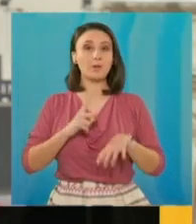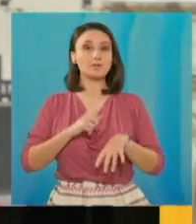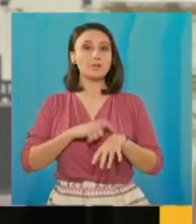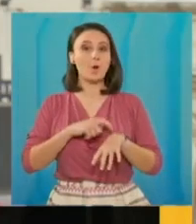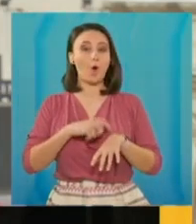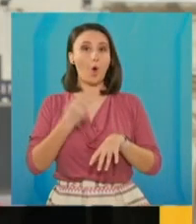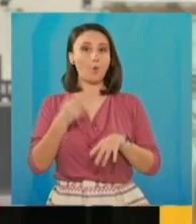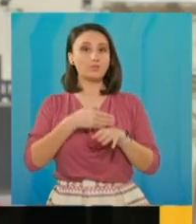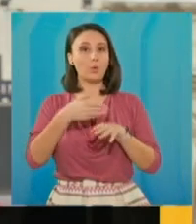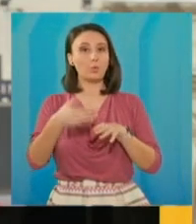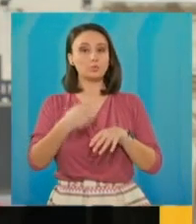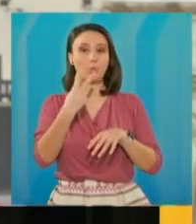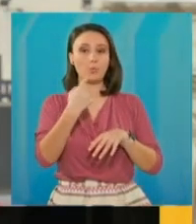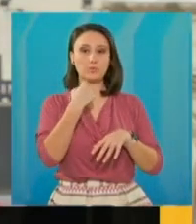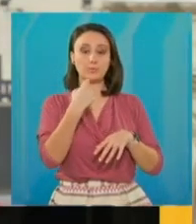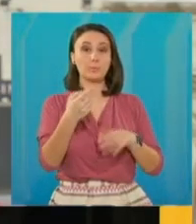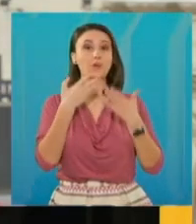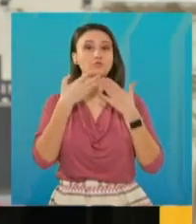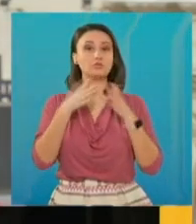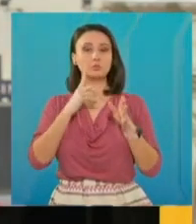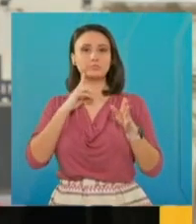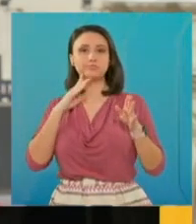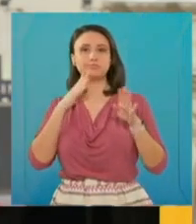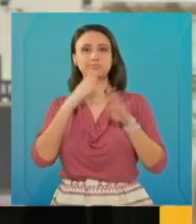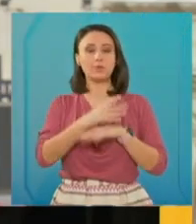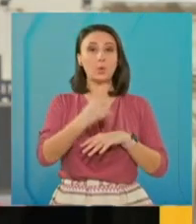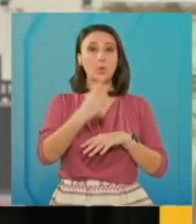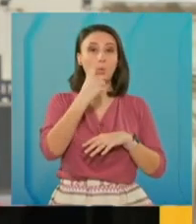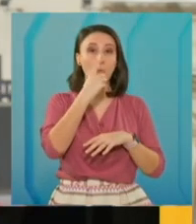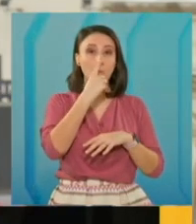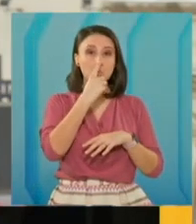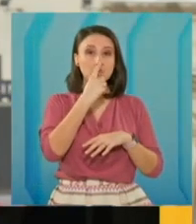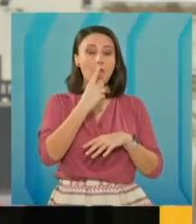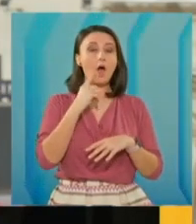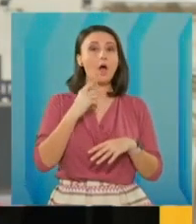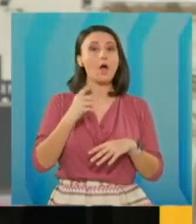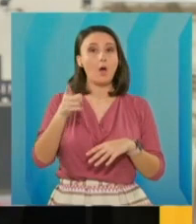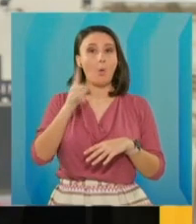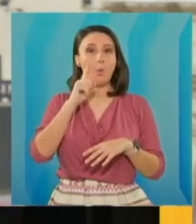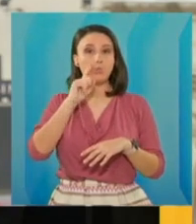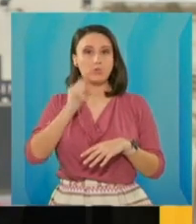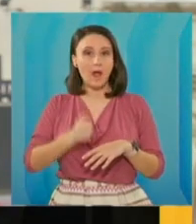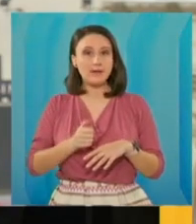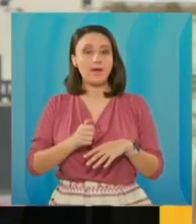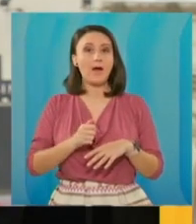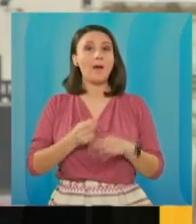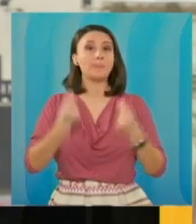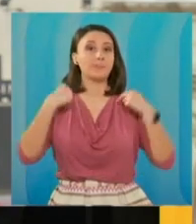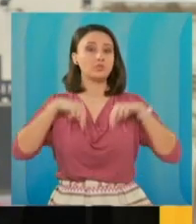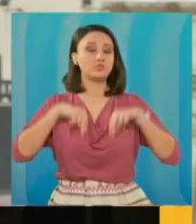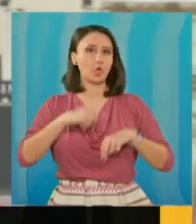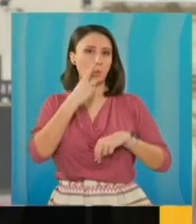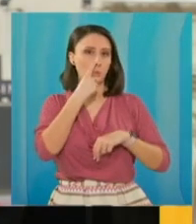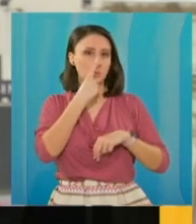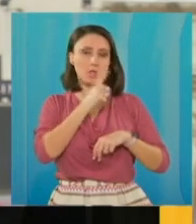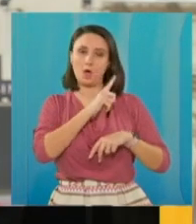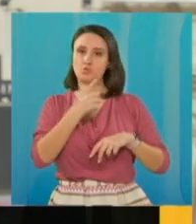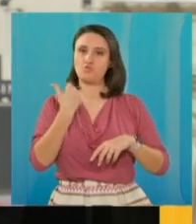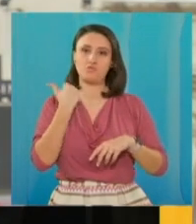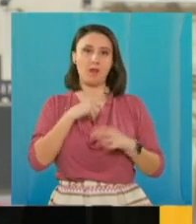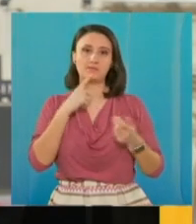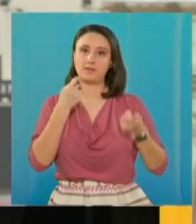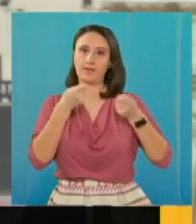Au trecut așadar 2 săptămâni de la debutul invaziei armatei ruse pe teritoriul Ucrainei, însă Vladimir Putin nu dă semne că vrea să încheie